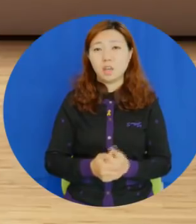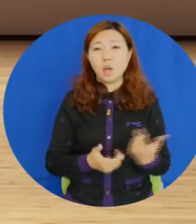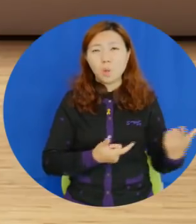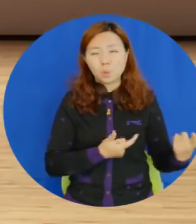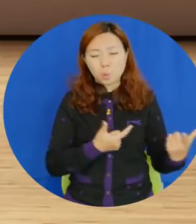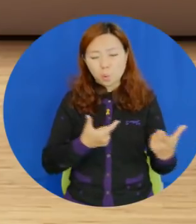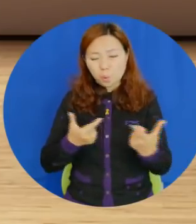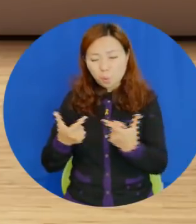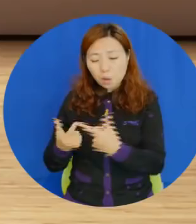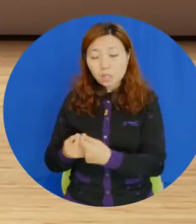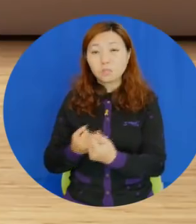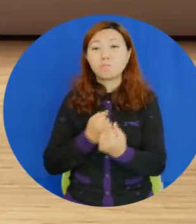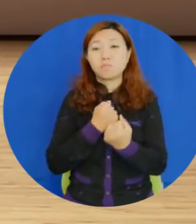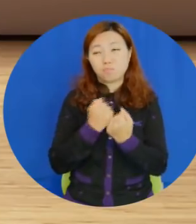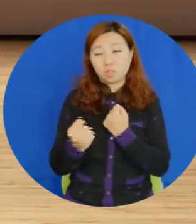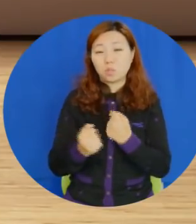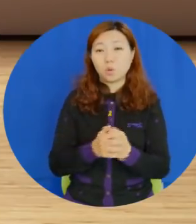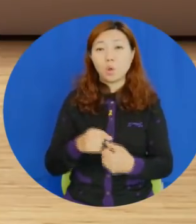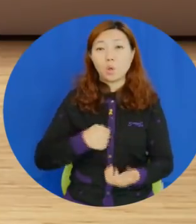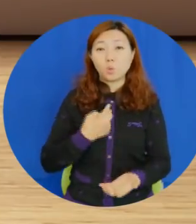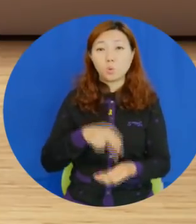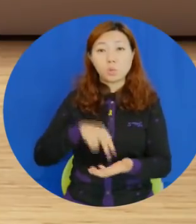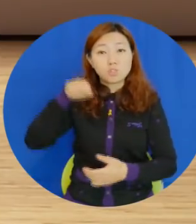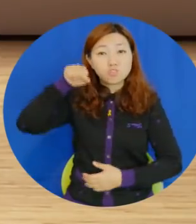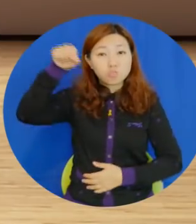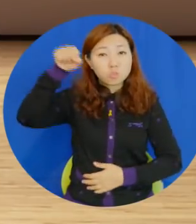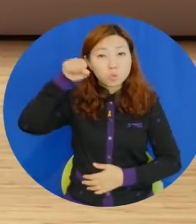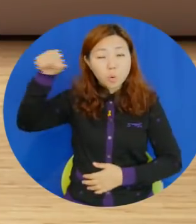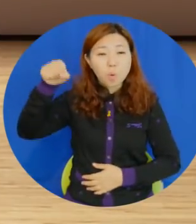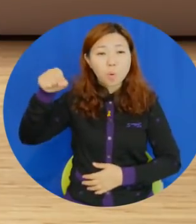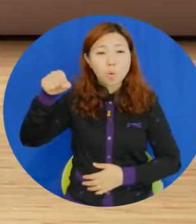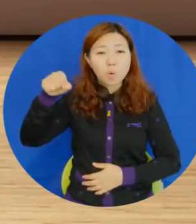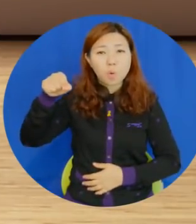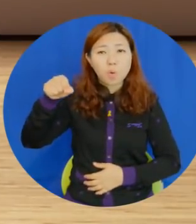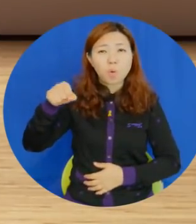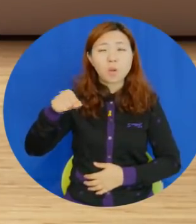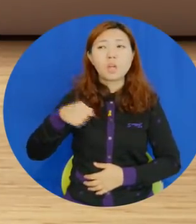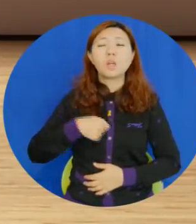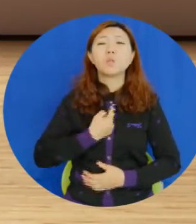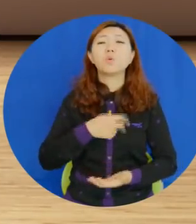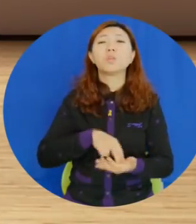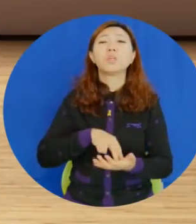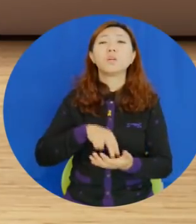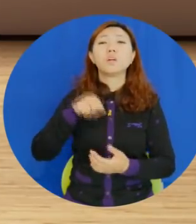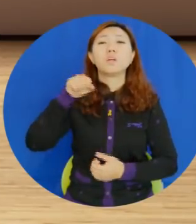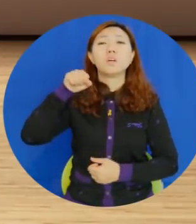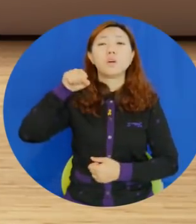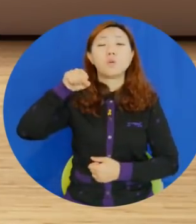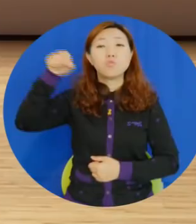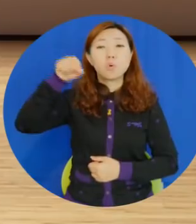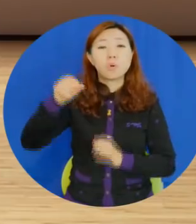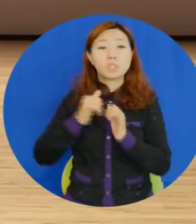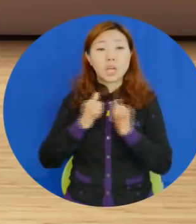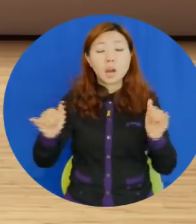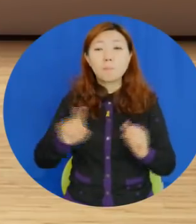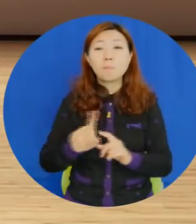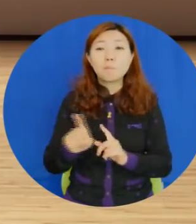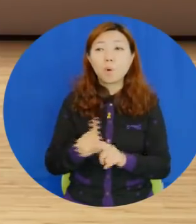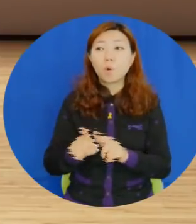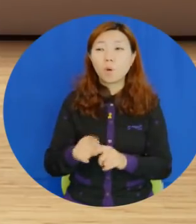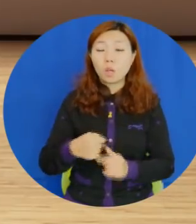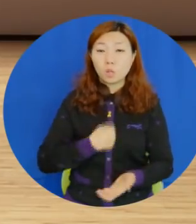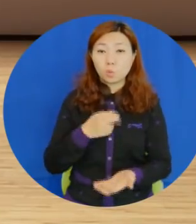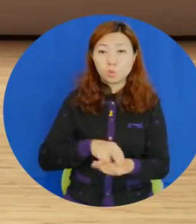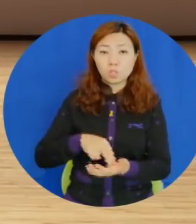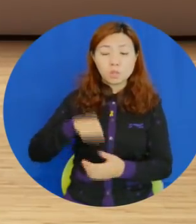그러니까 자기가 천하가 다 그렇게 가더라도 그러면 독립운동 했던 사람들은 어떻게 되나 그